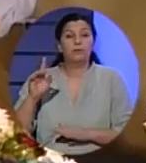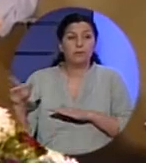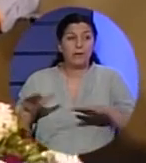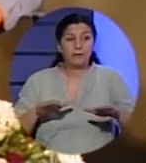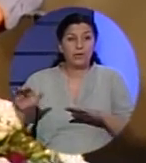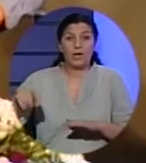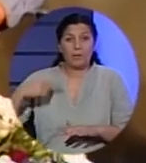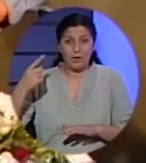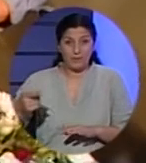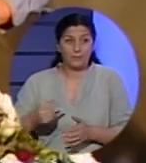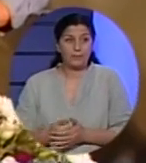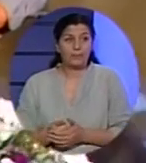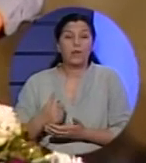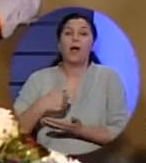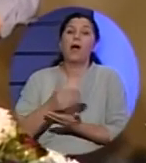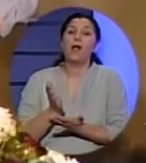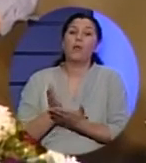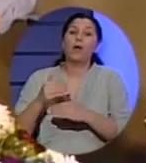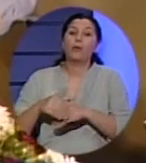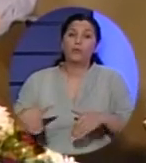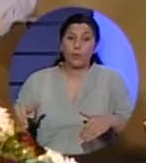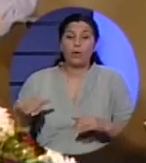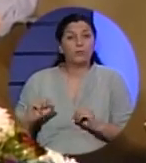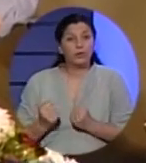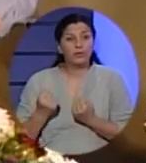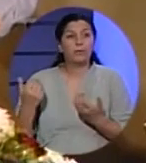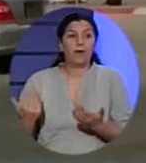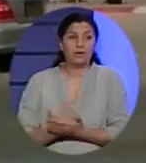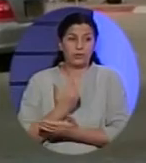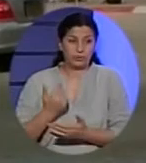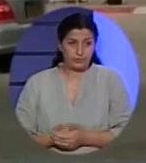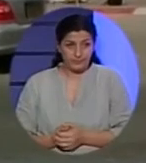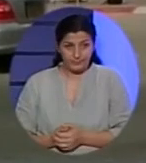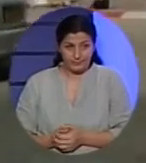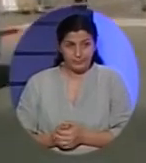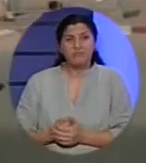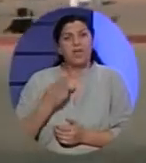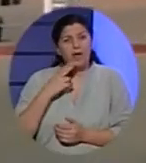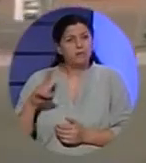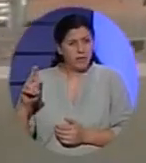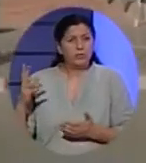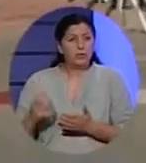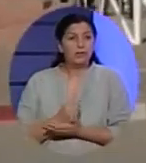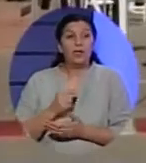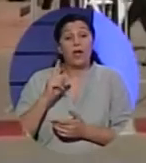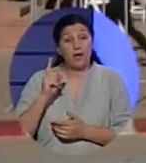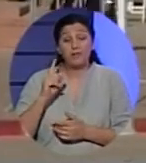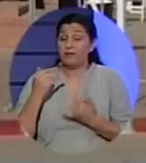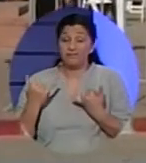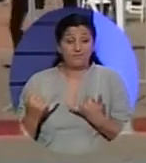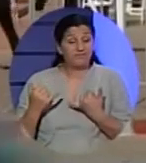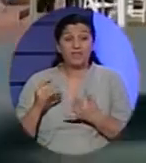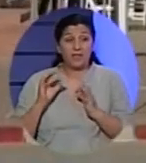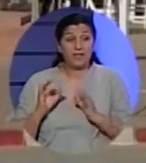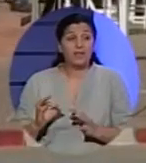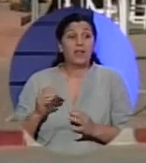בממשלה הבאה. חלוקת גבולות ומשאבים מחדש. בצל ההבטחות וההישגים, עננה כבדה ריחפה היום מעל